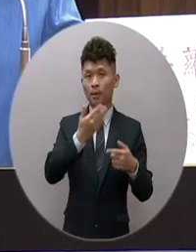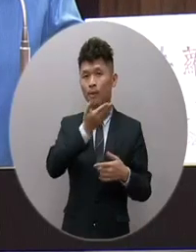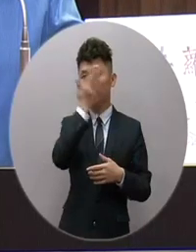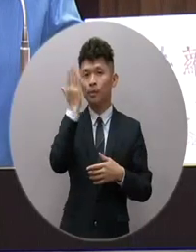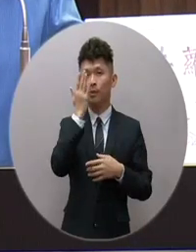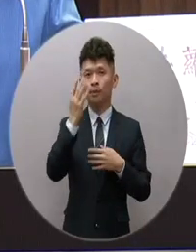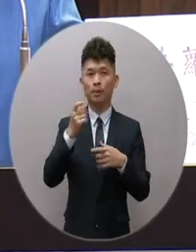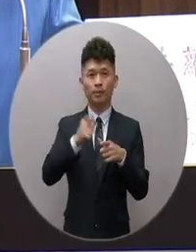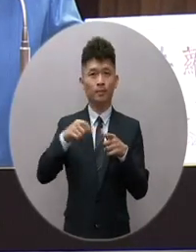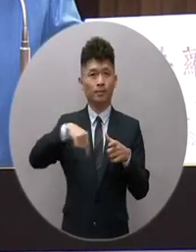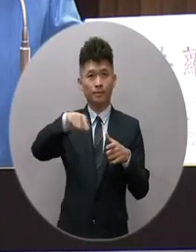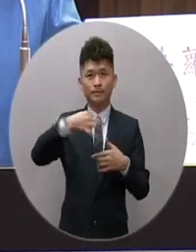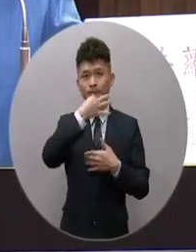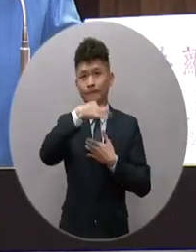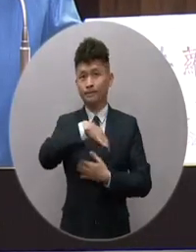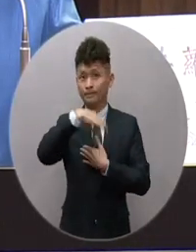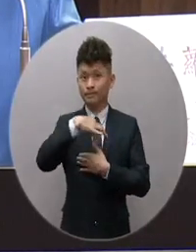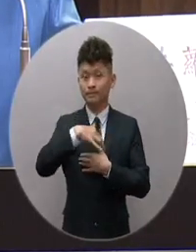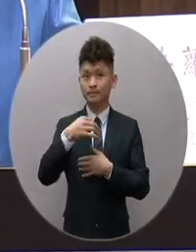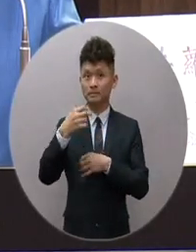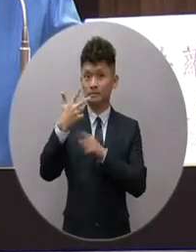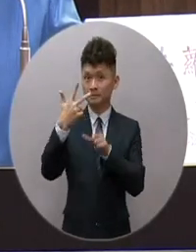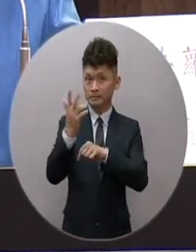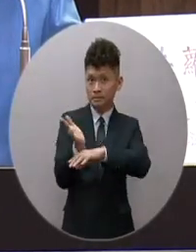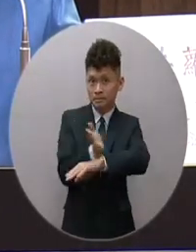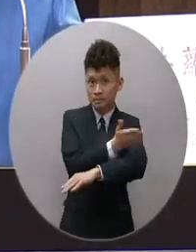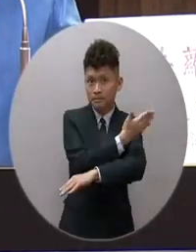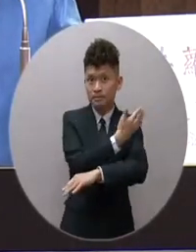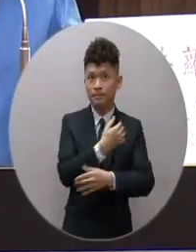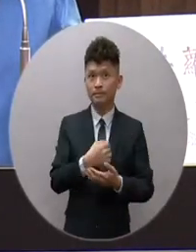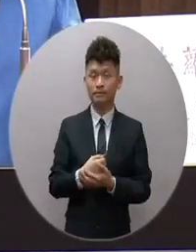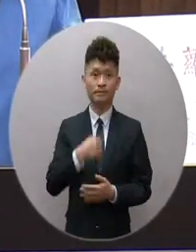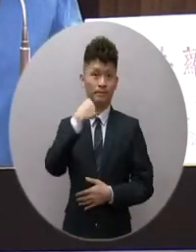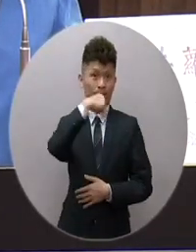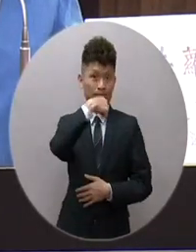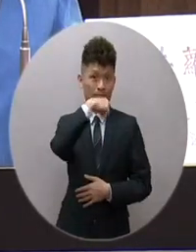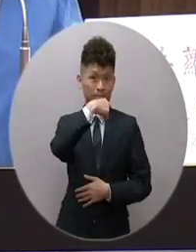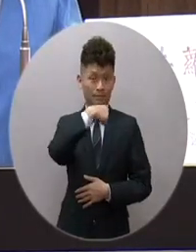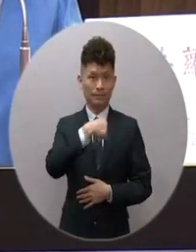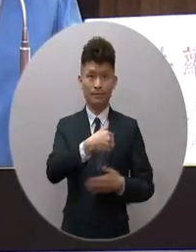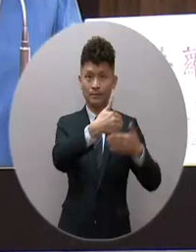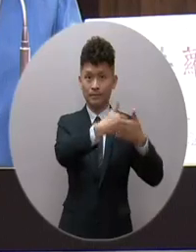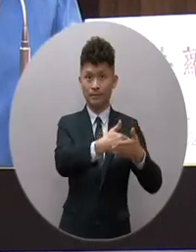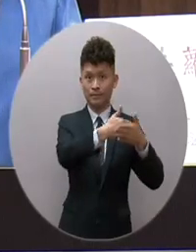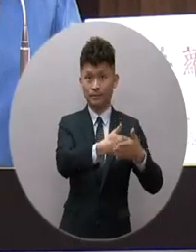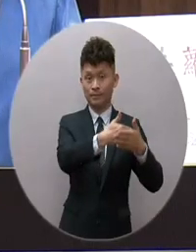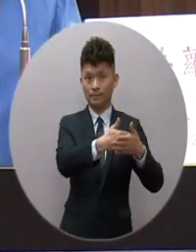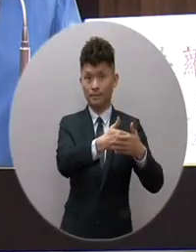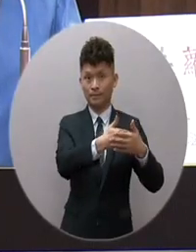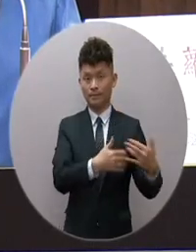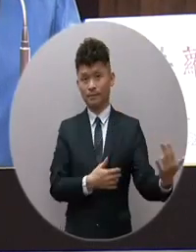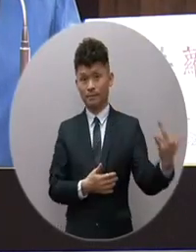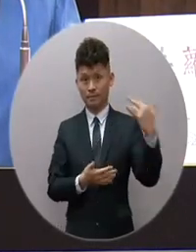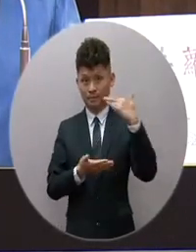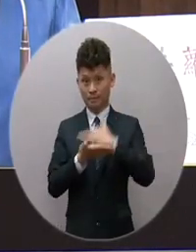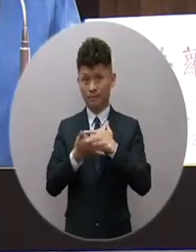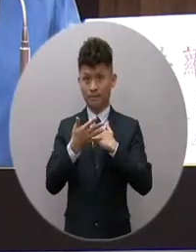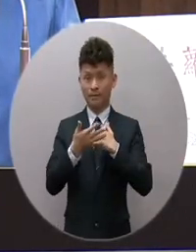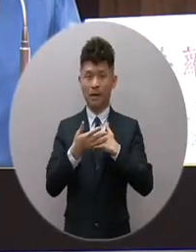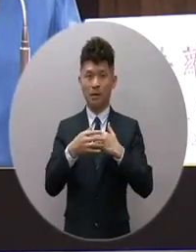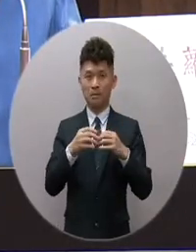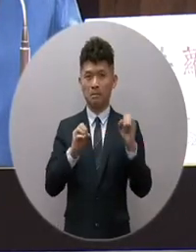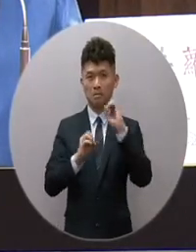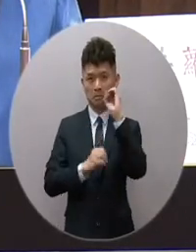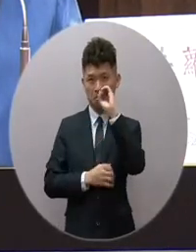心说，甚至从下半年开始，台湾中国大陆来台湾的团很可能是零出